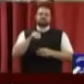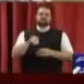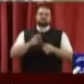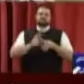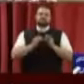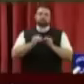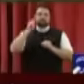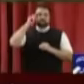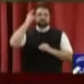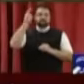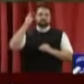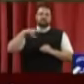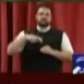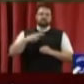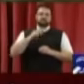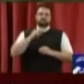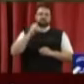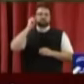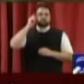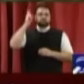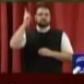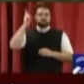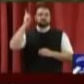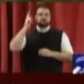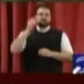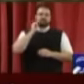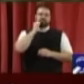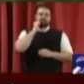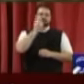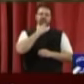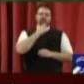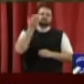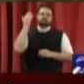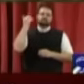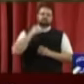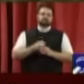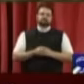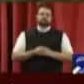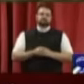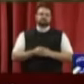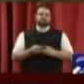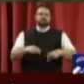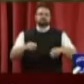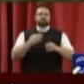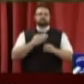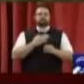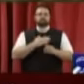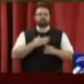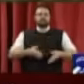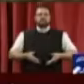răciune. vorba de o înțelepciune străvechie de foarte mult timp. Noi, trăgându-ne din această nație